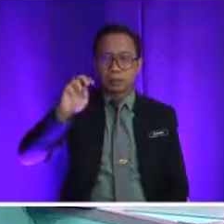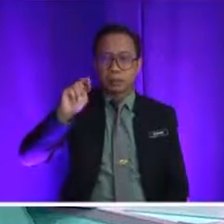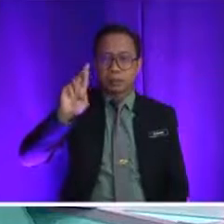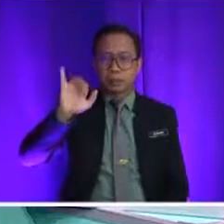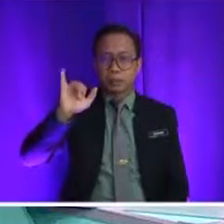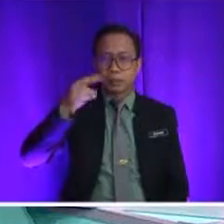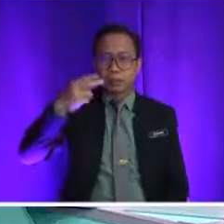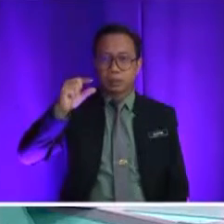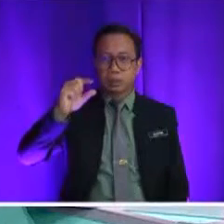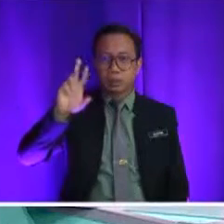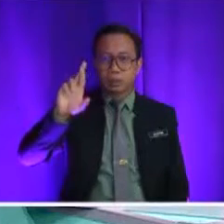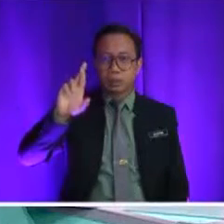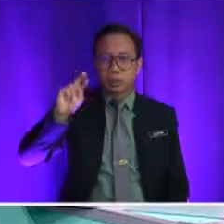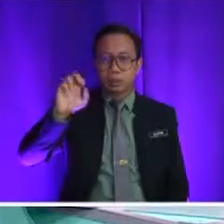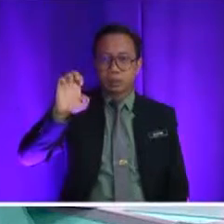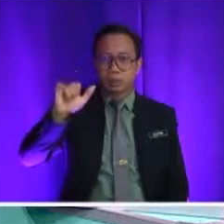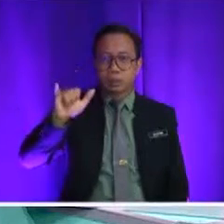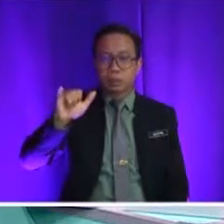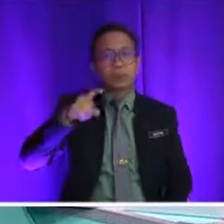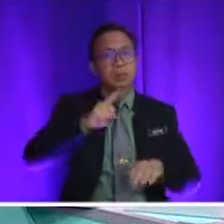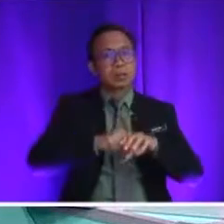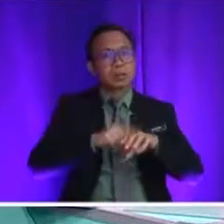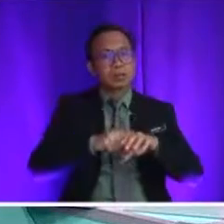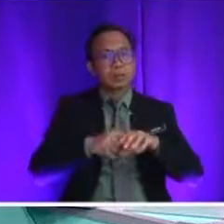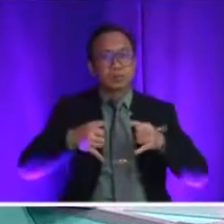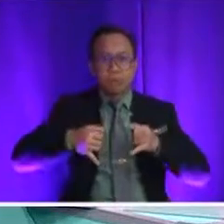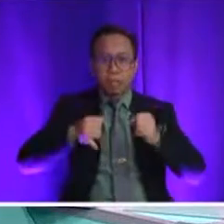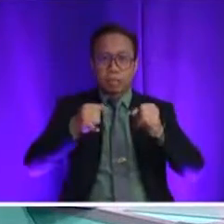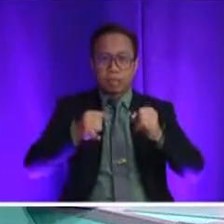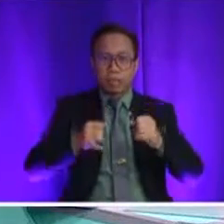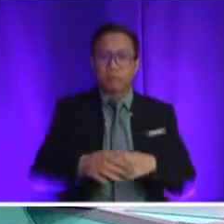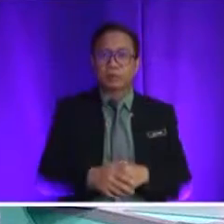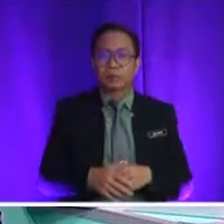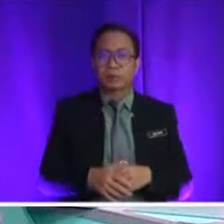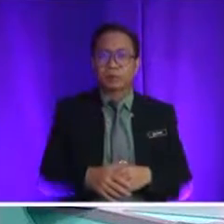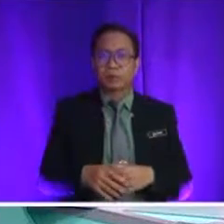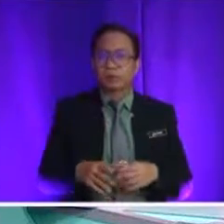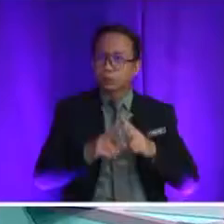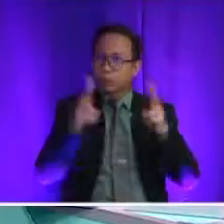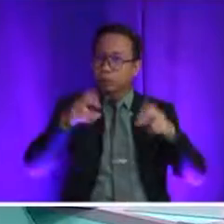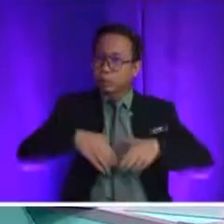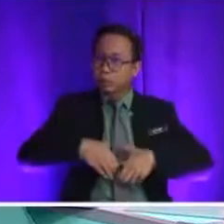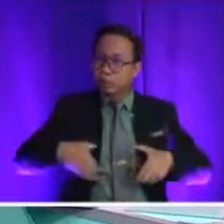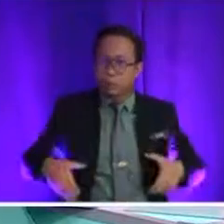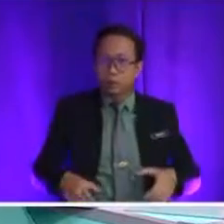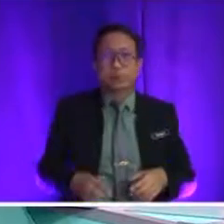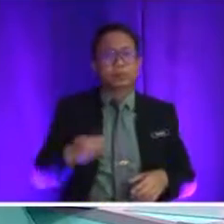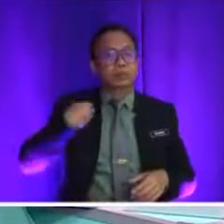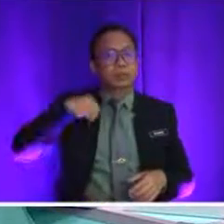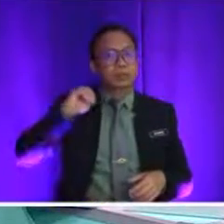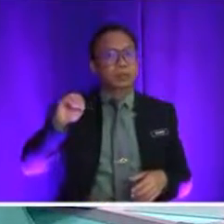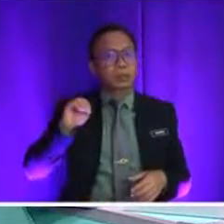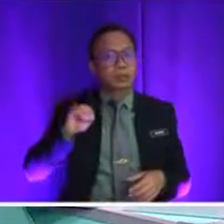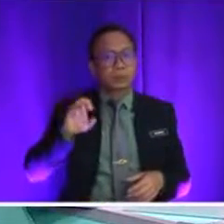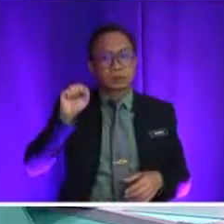British ketika melalui jalan raya dari PR ke bukit freeze Jadi mereka ini terlalu berani dan mereka mensabotase